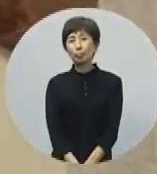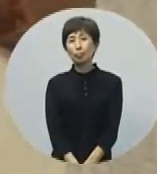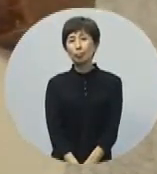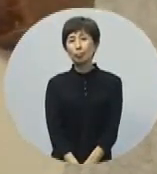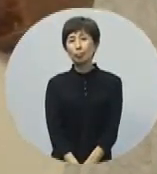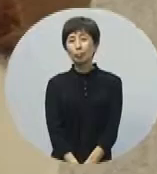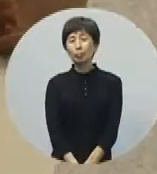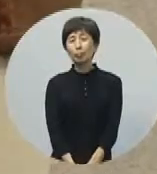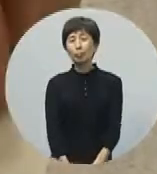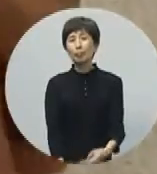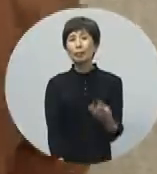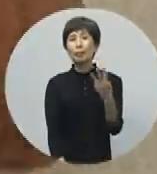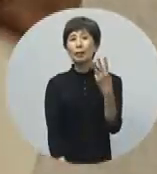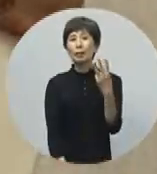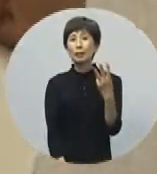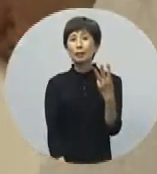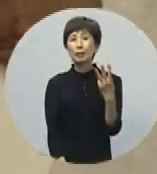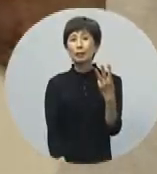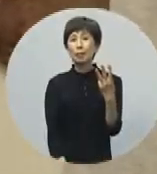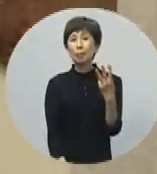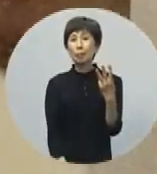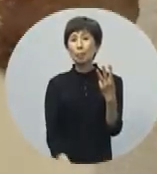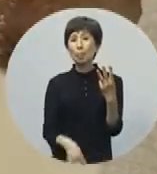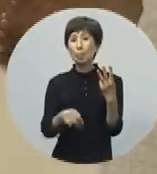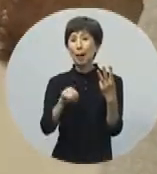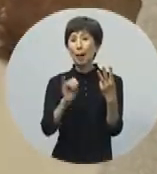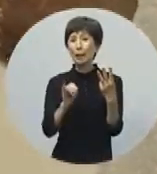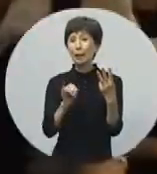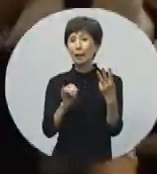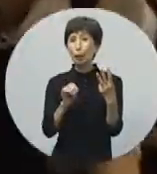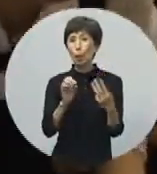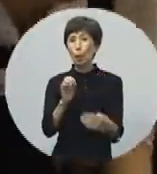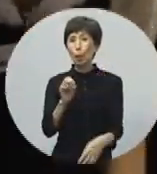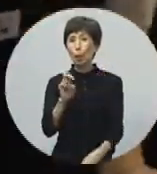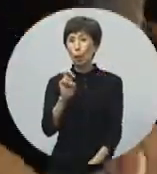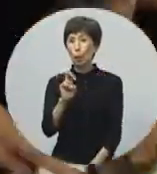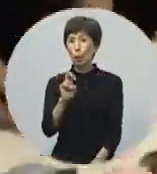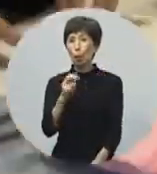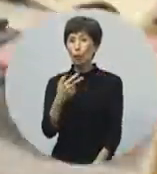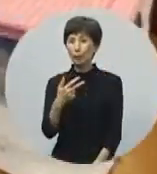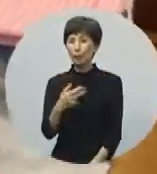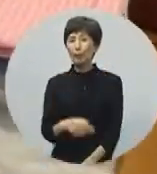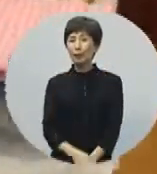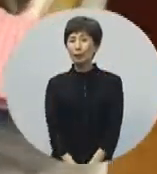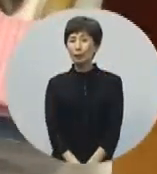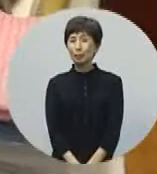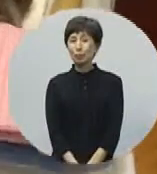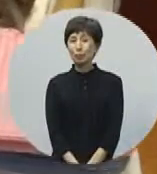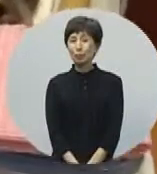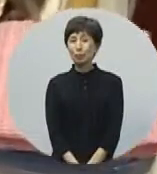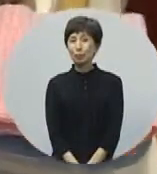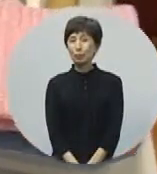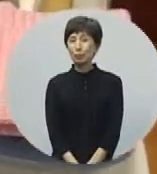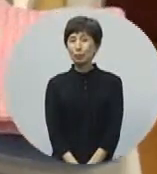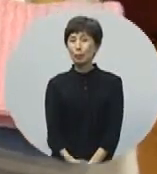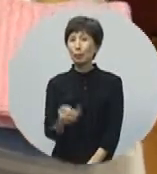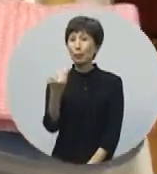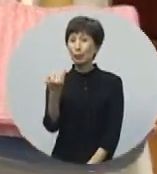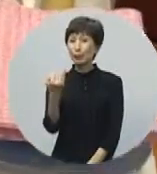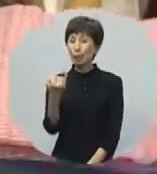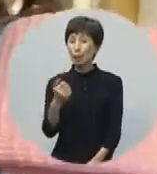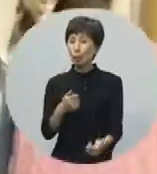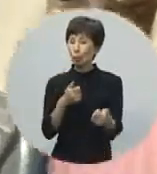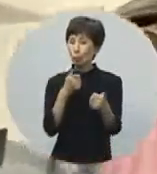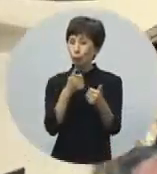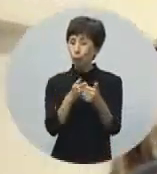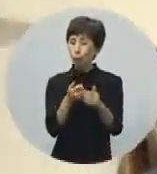で、1、2、3枚おろし。そう、直角にして。 ミキさんも3枚おろしに